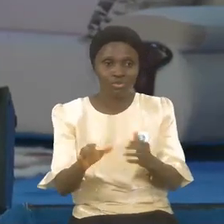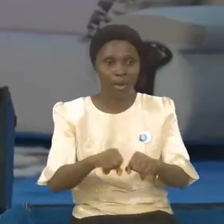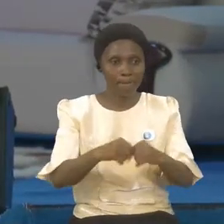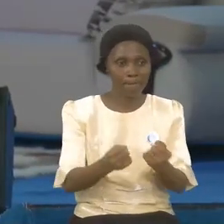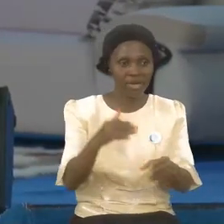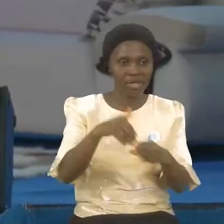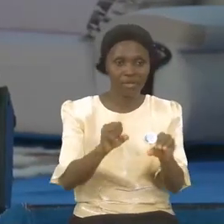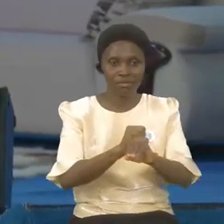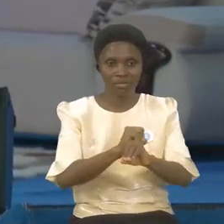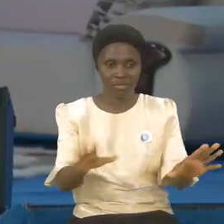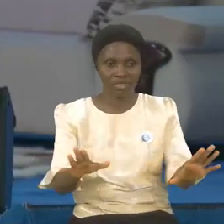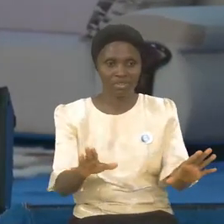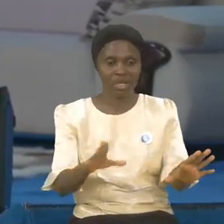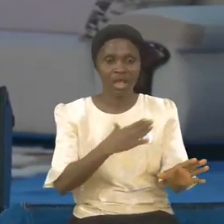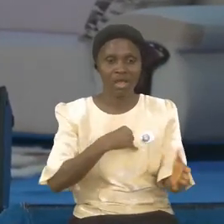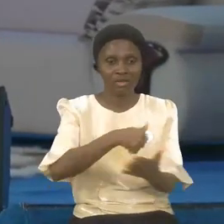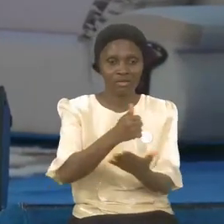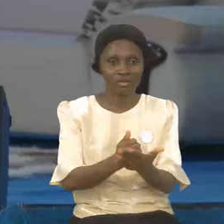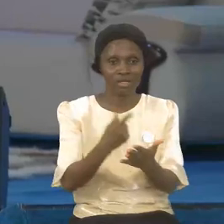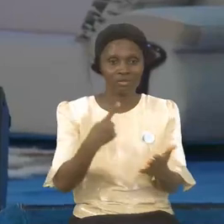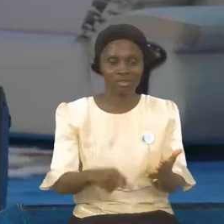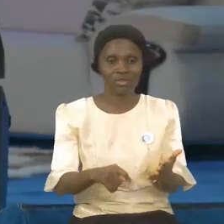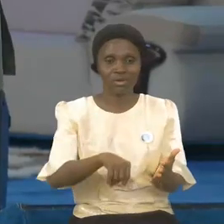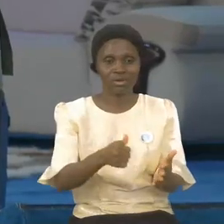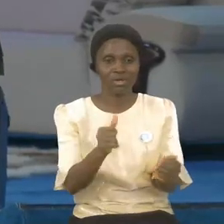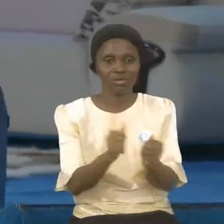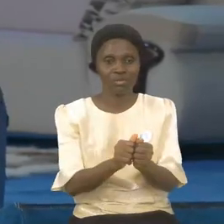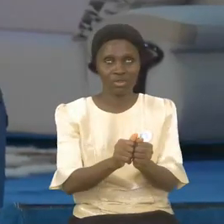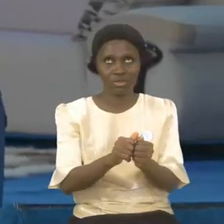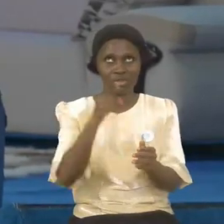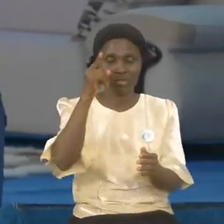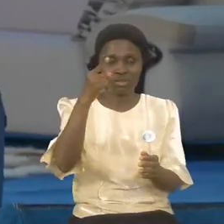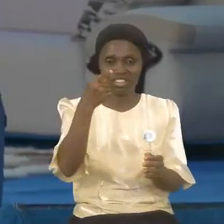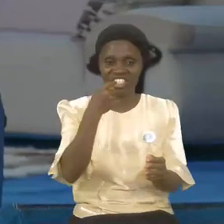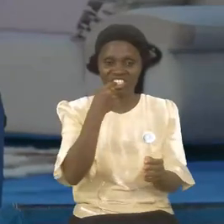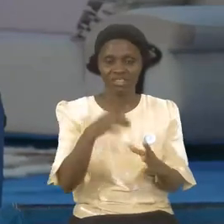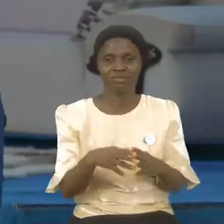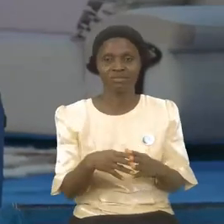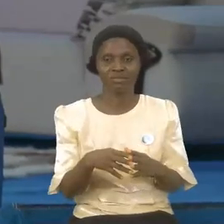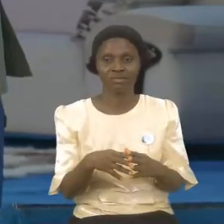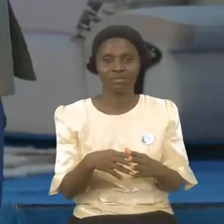mangeaient brisés foulée au pied ce qu'il restait versé Vindi